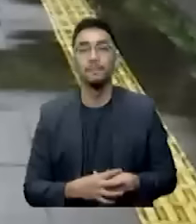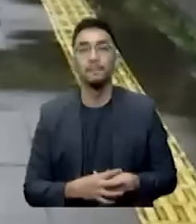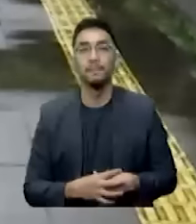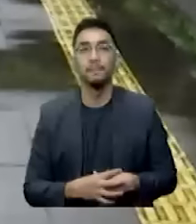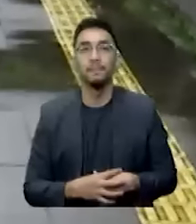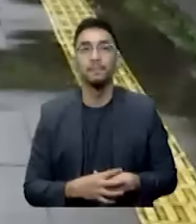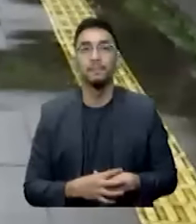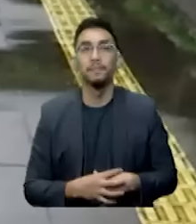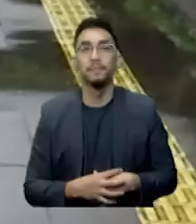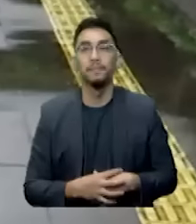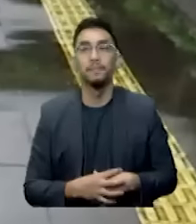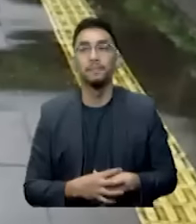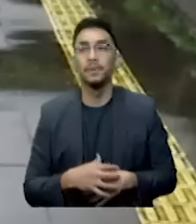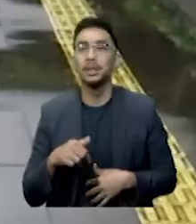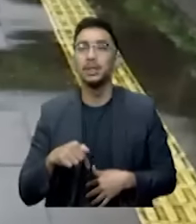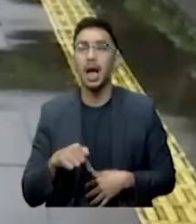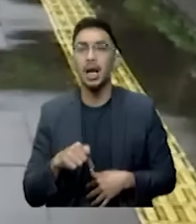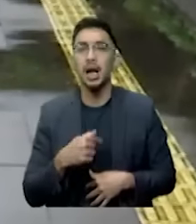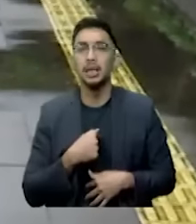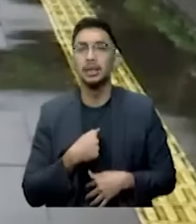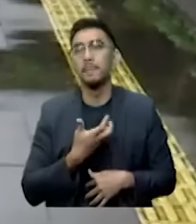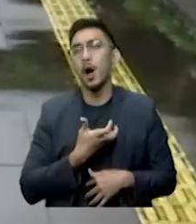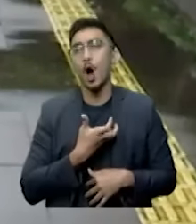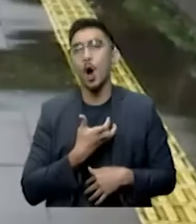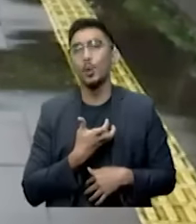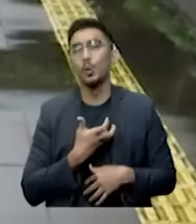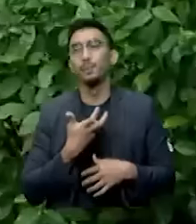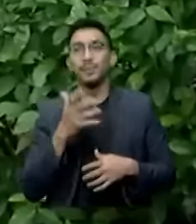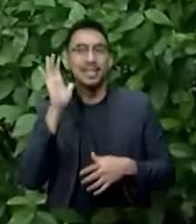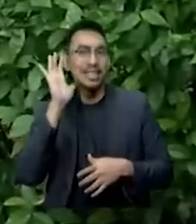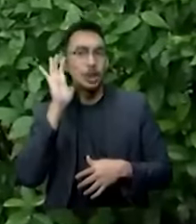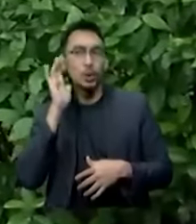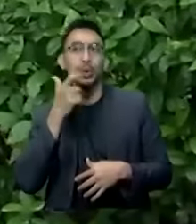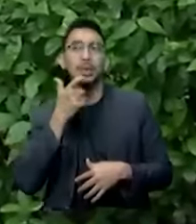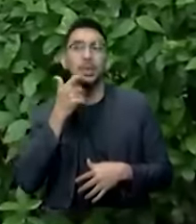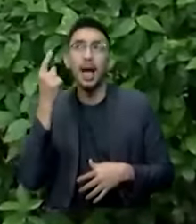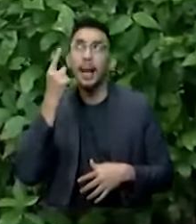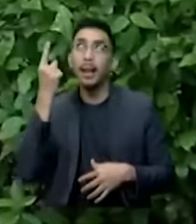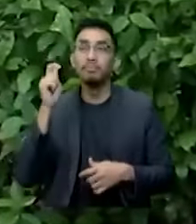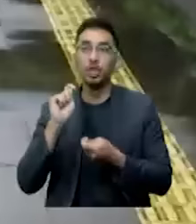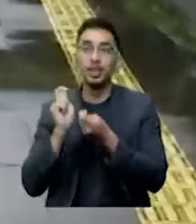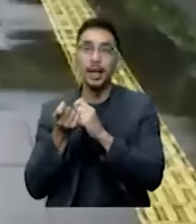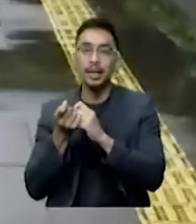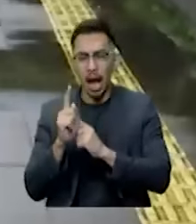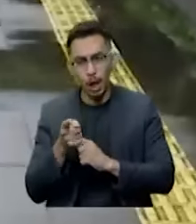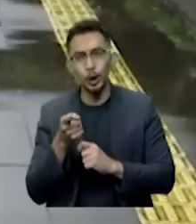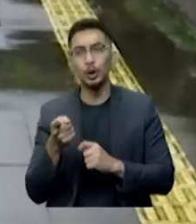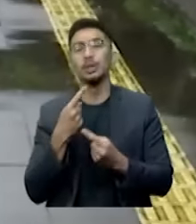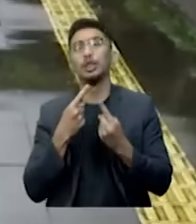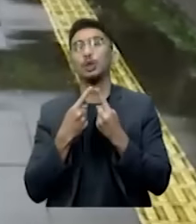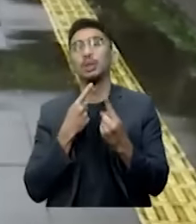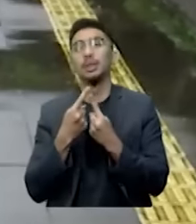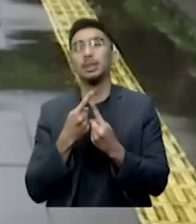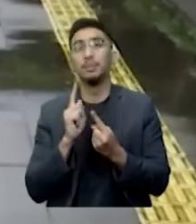Jadi sekarang saya pengennya gimana isu climate itu juga dibahas karena menyangkut isu ketahanan pangan itu. Ya berharap